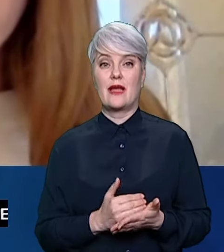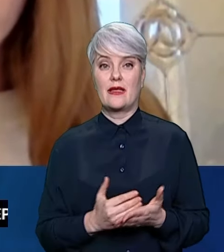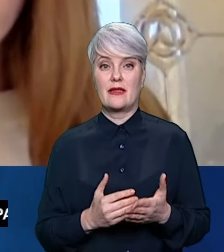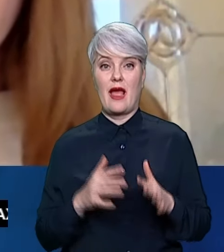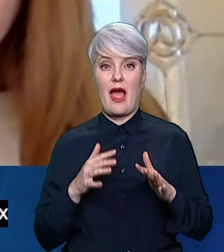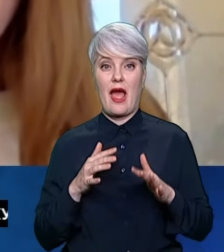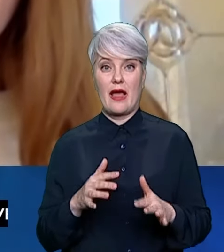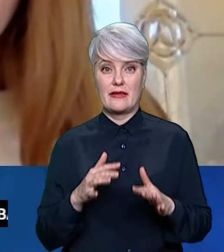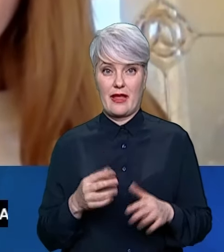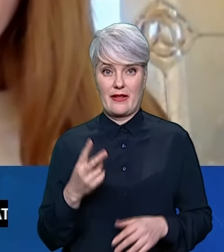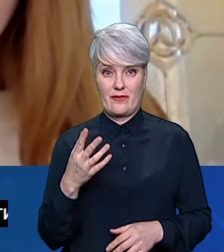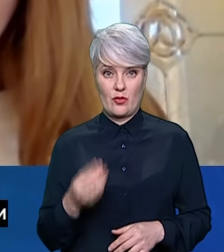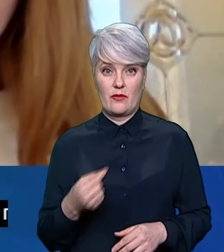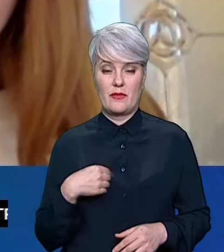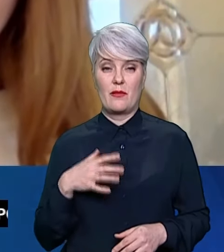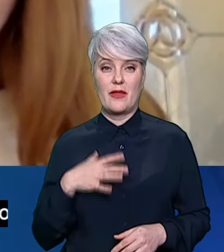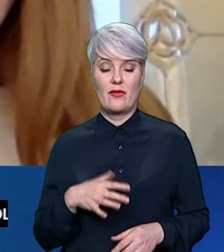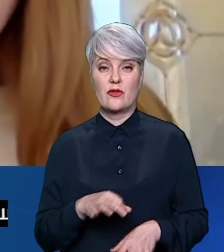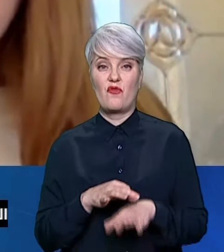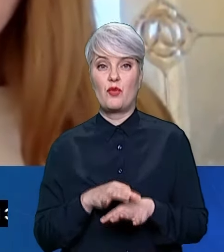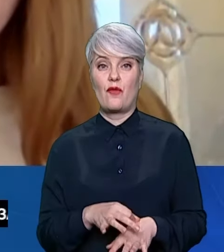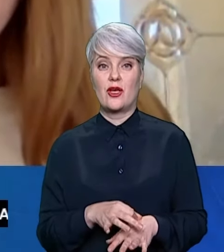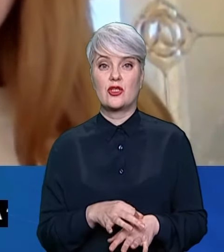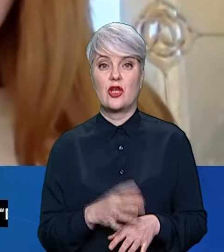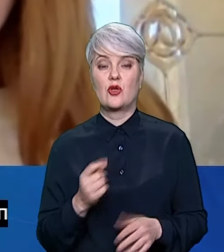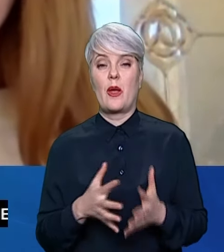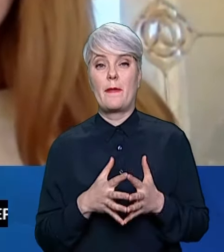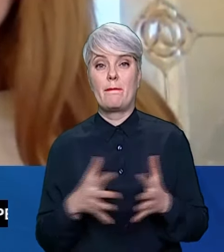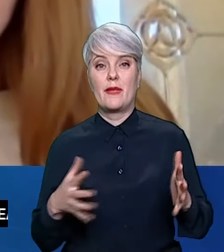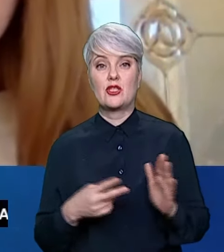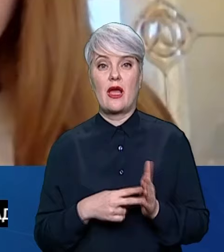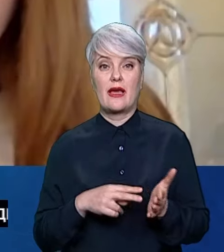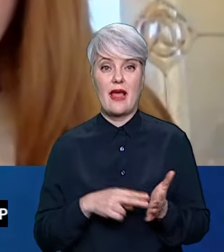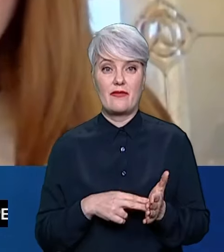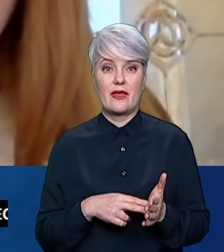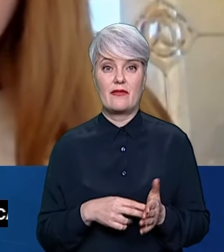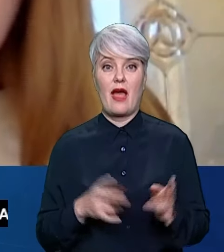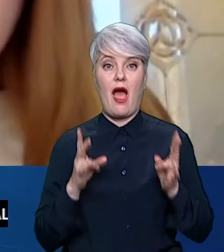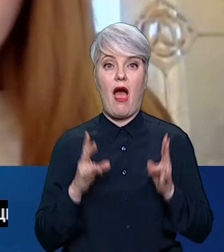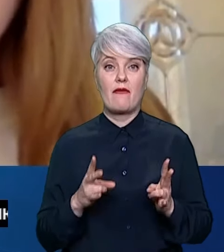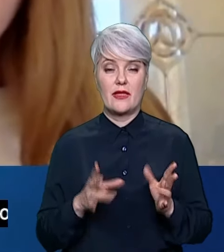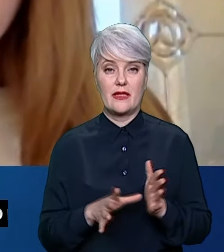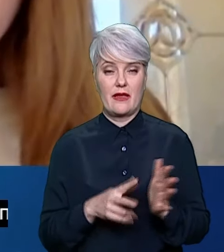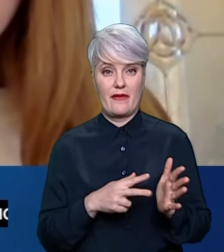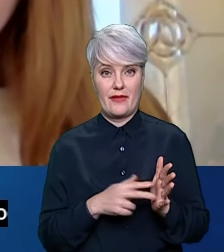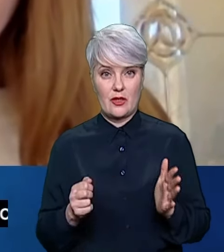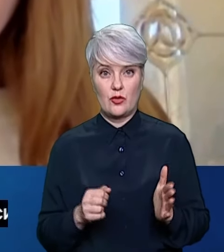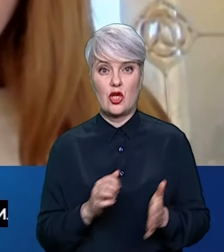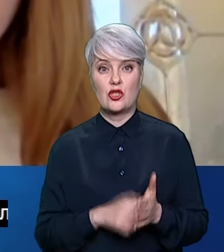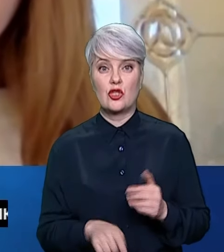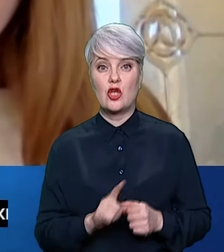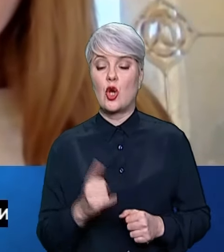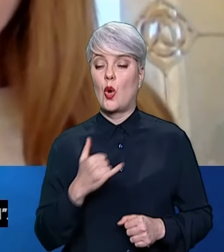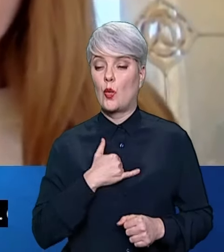атаки останніх двох днів, нам доводиться впроваджувати трішечки більше графіків аварійних відключень, саме через те, що в